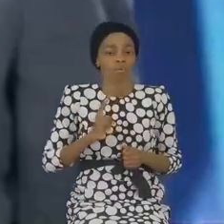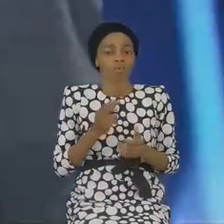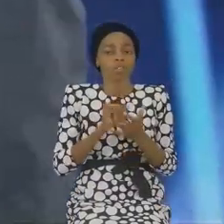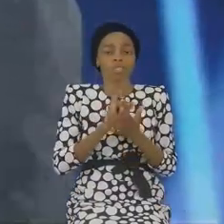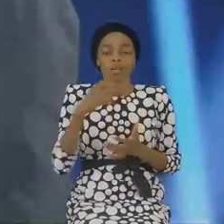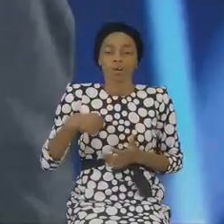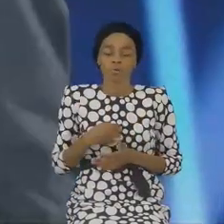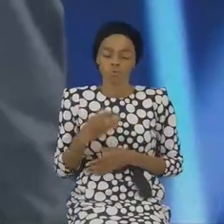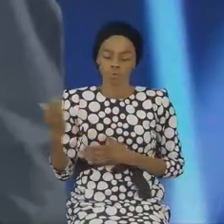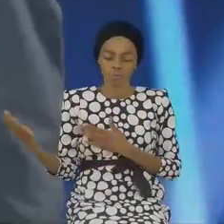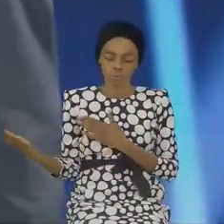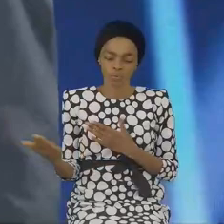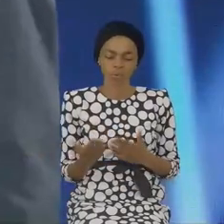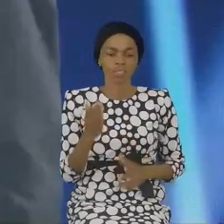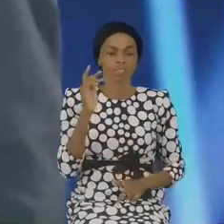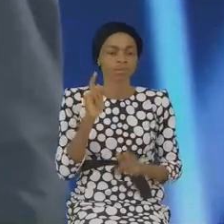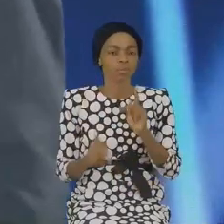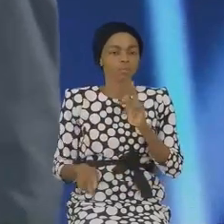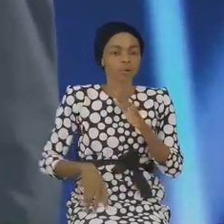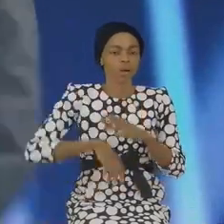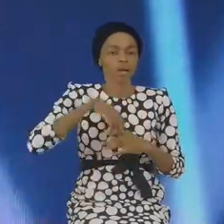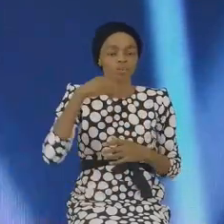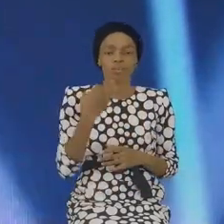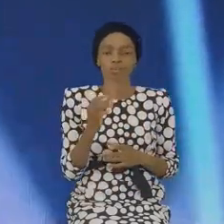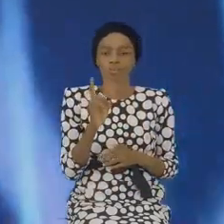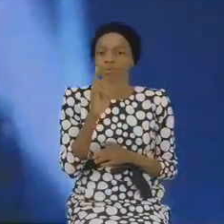peuple, les membres du monde, hors